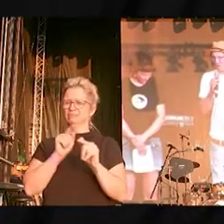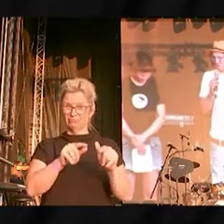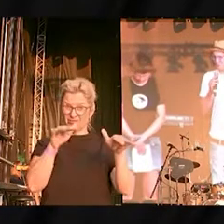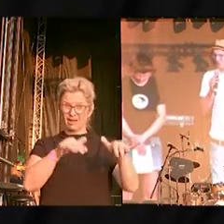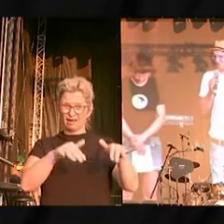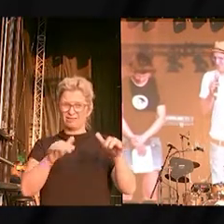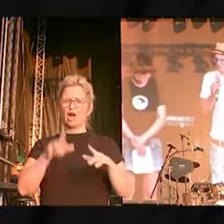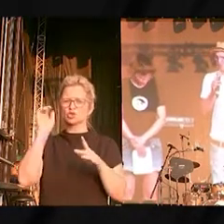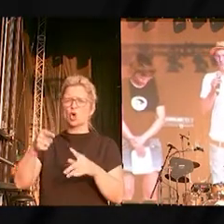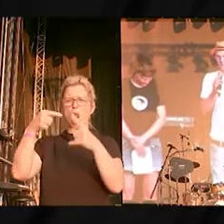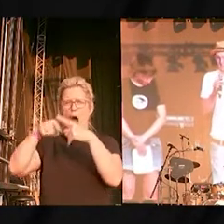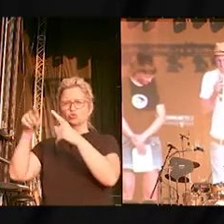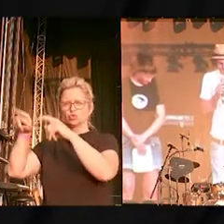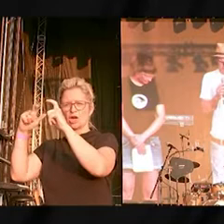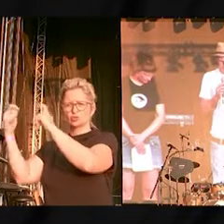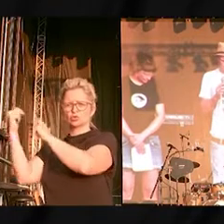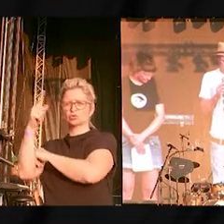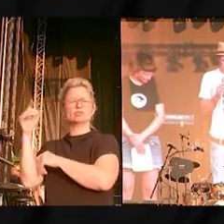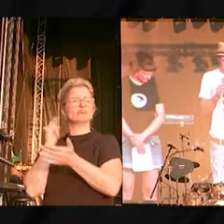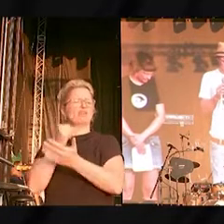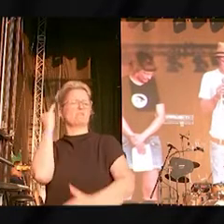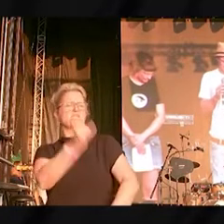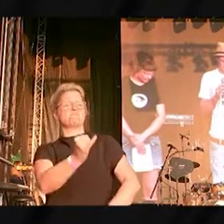in Ausschüssen und Anhörungen ignoriert zu werden.